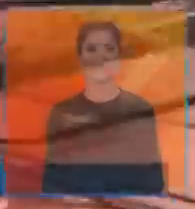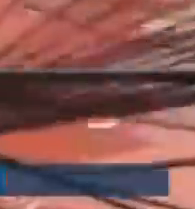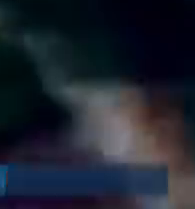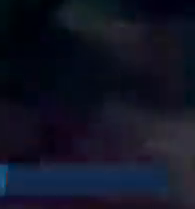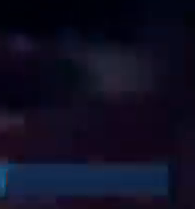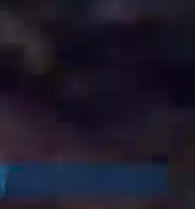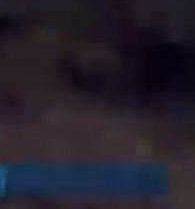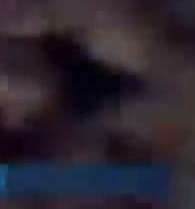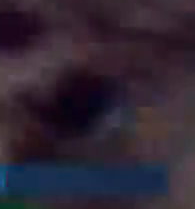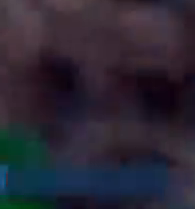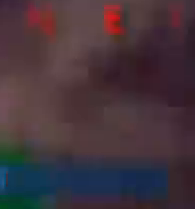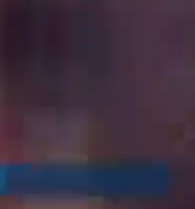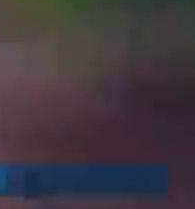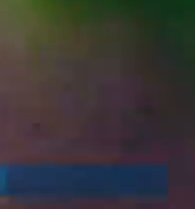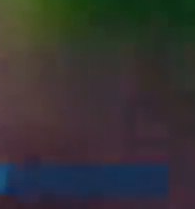Come on.